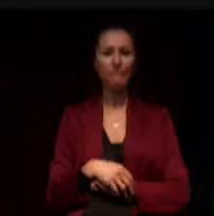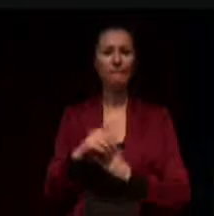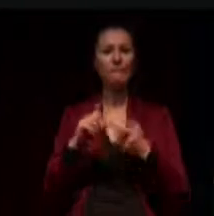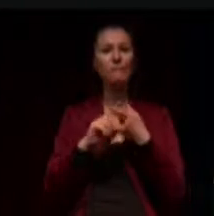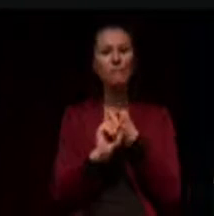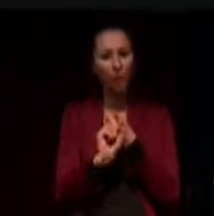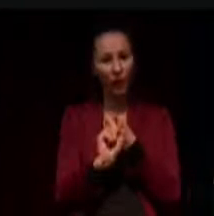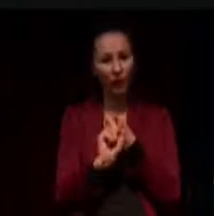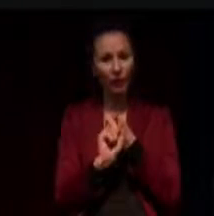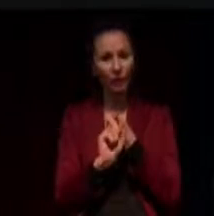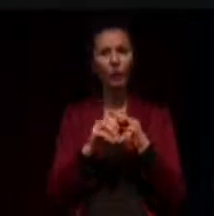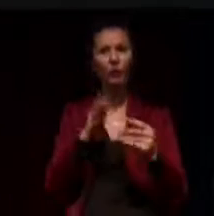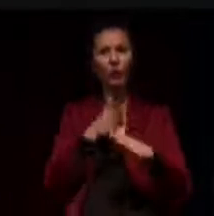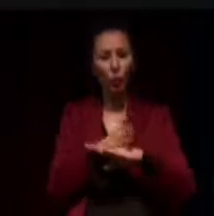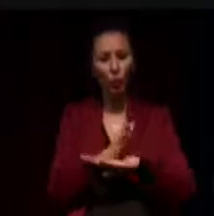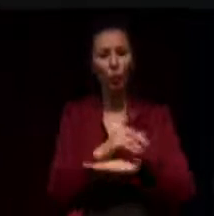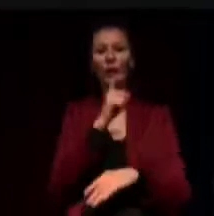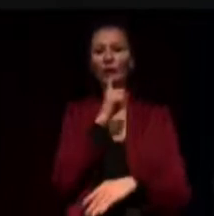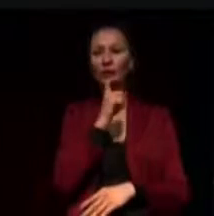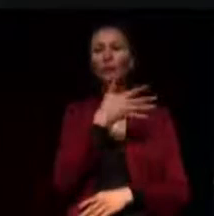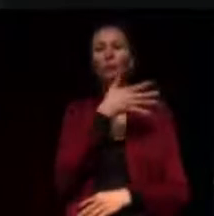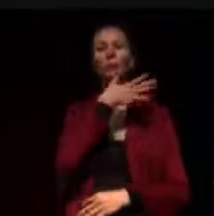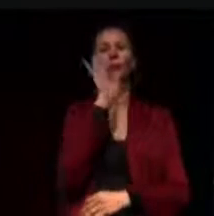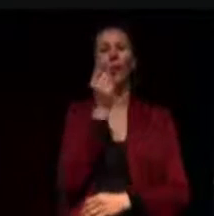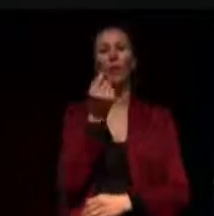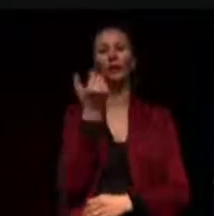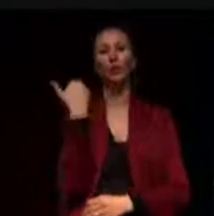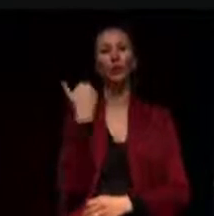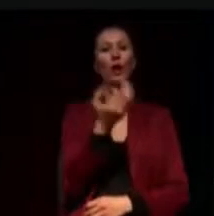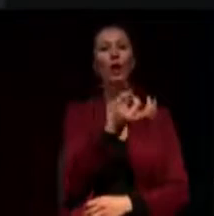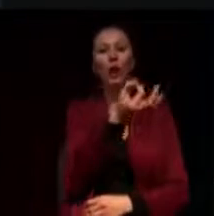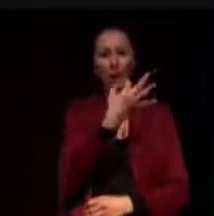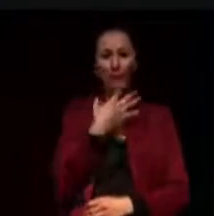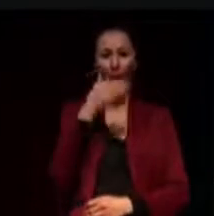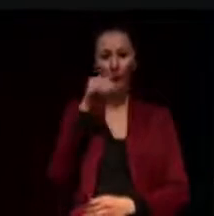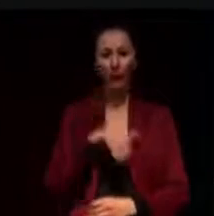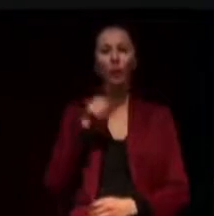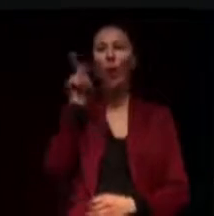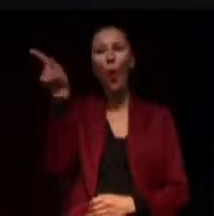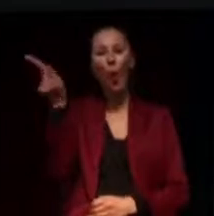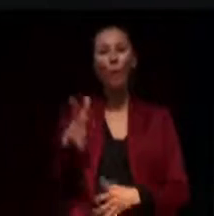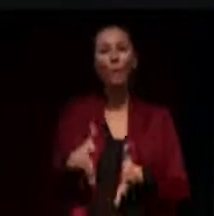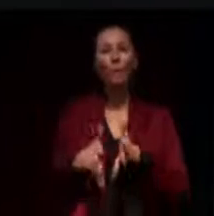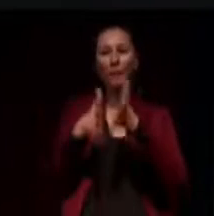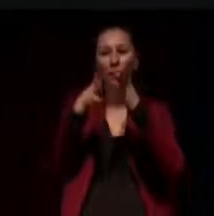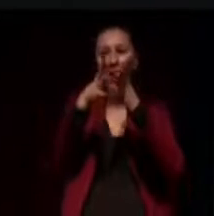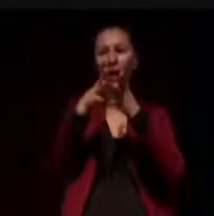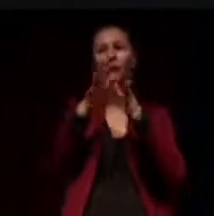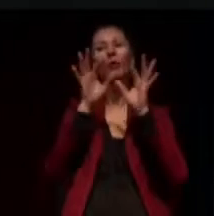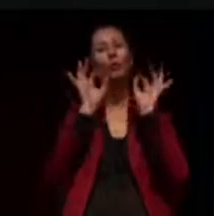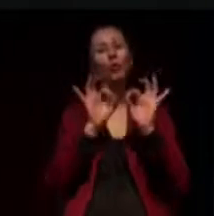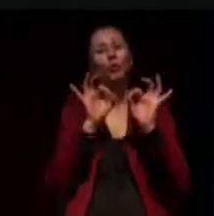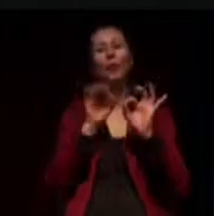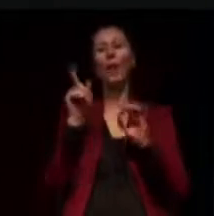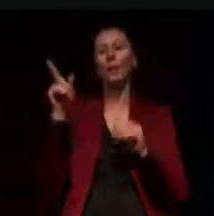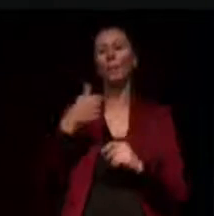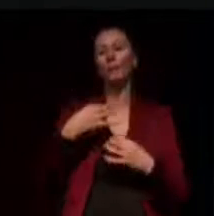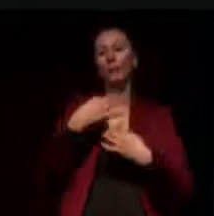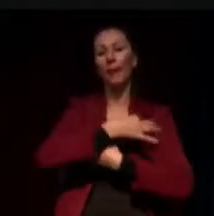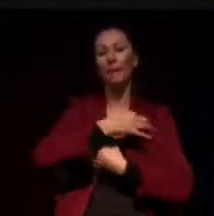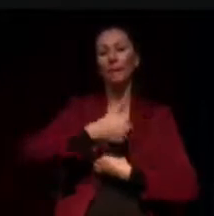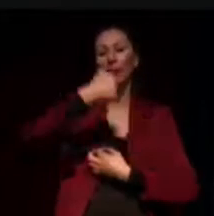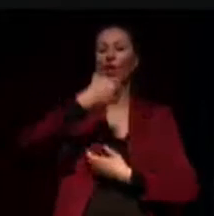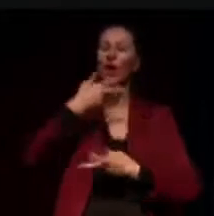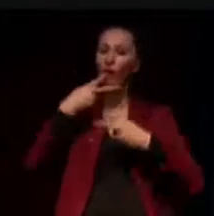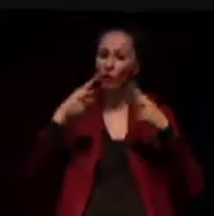Ve doğru yanlış bilmiyorum, az önce bir haber geldi. O binanın muhtemelen Sayın Başkan bununla ilgili açıklamalar